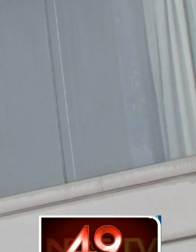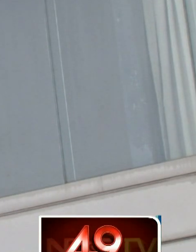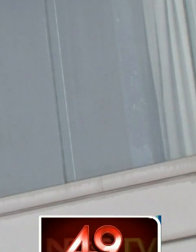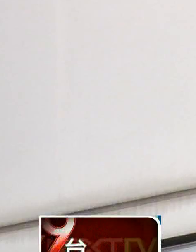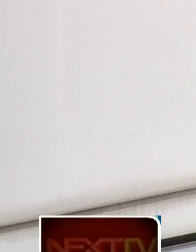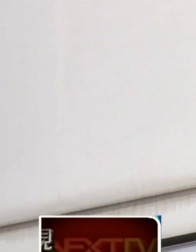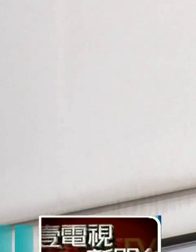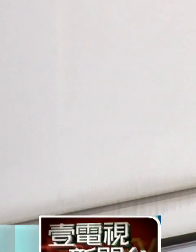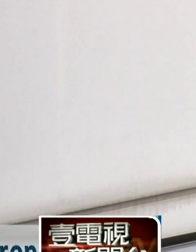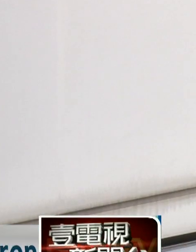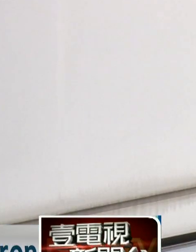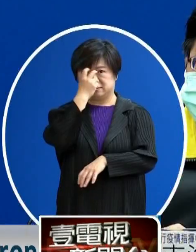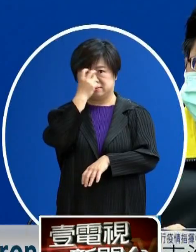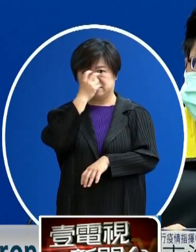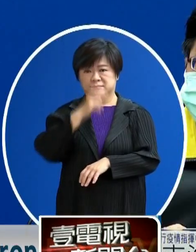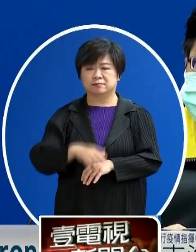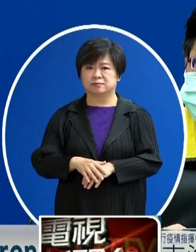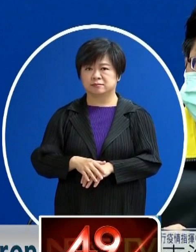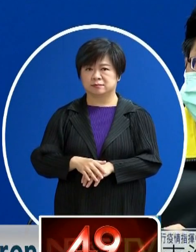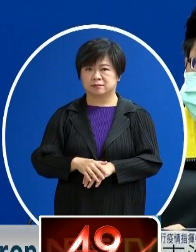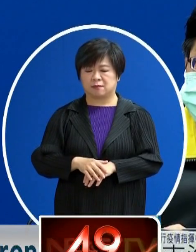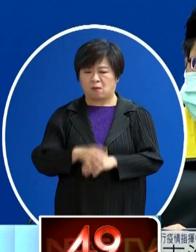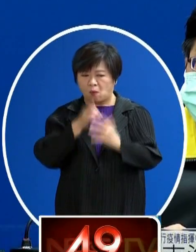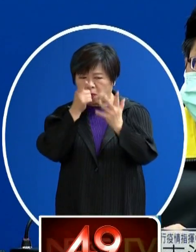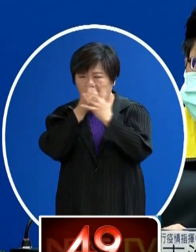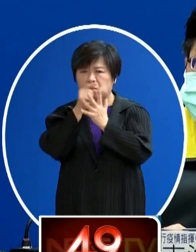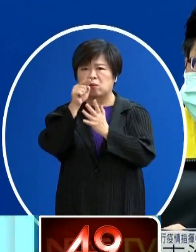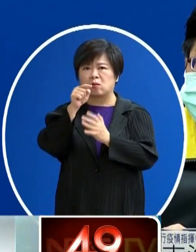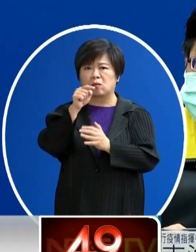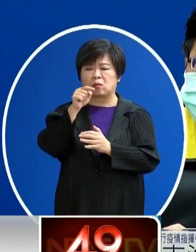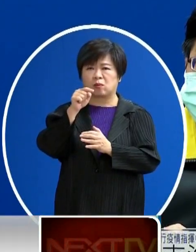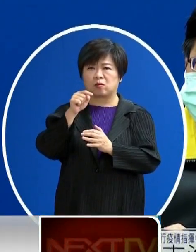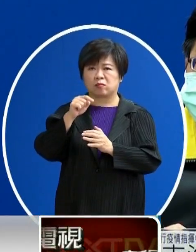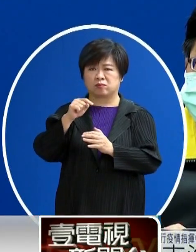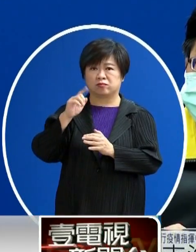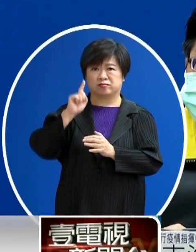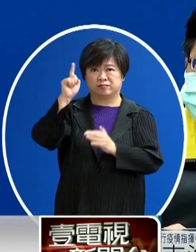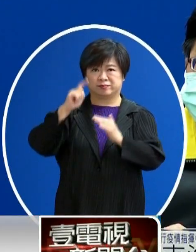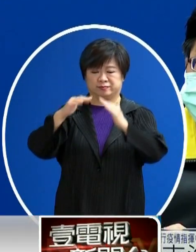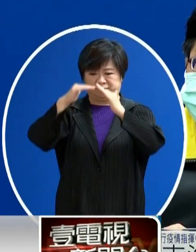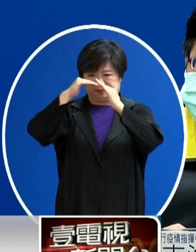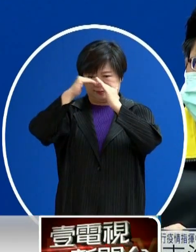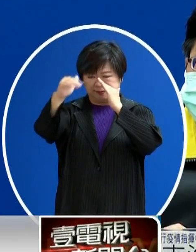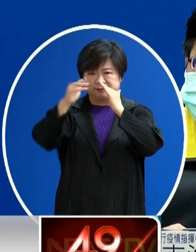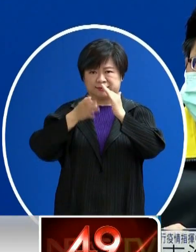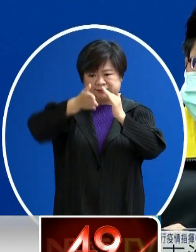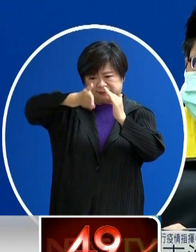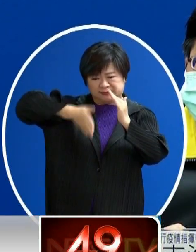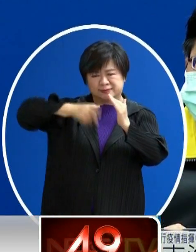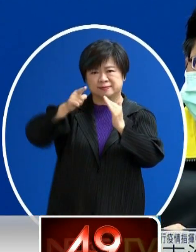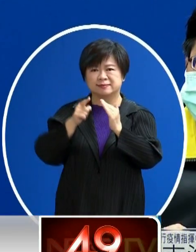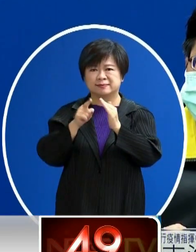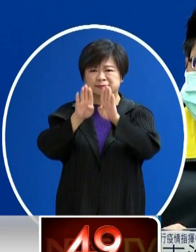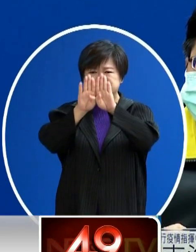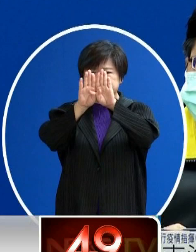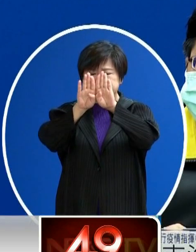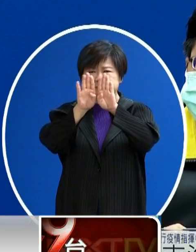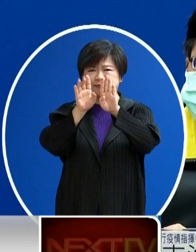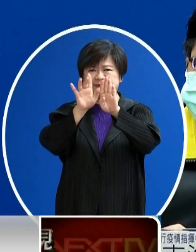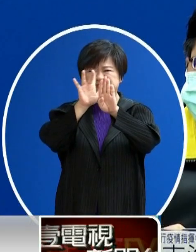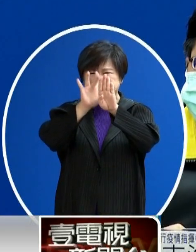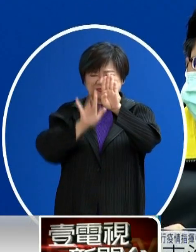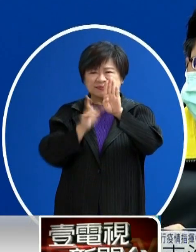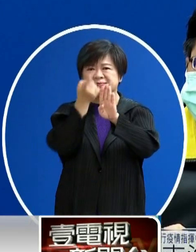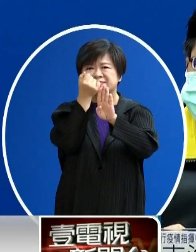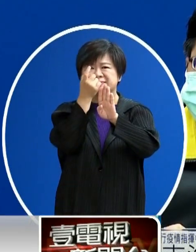似因此交叉感染。 是有发现这个天花板跟隔间有很小的一个细缝，不过这个细缝是